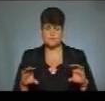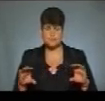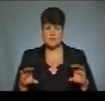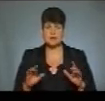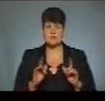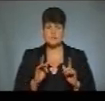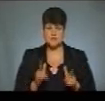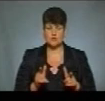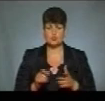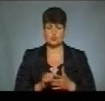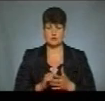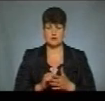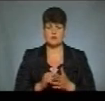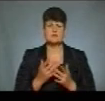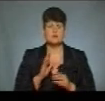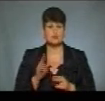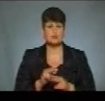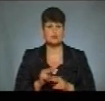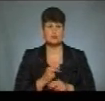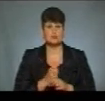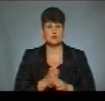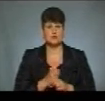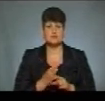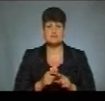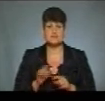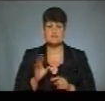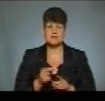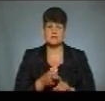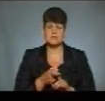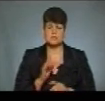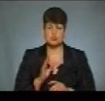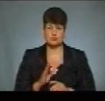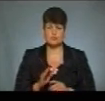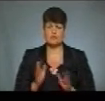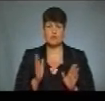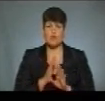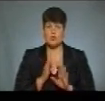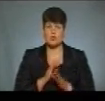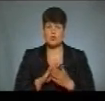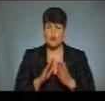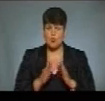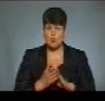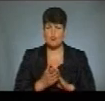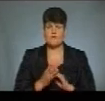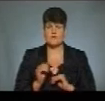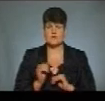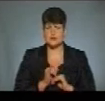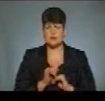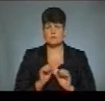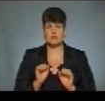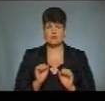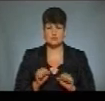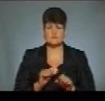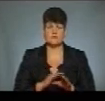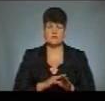проєктної документації. Скільки буде тривати ремонтні роботи? Все буде залежати від погодних умов, так і від можливості